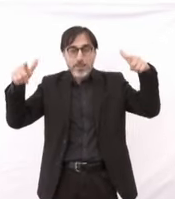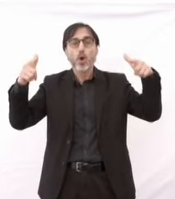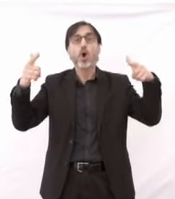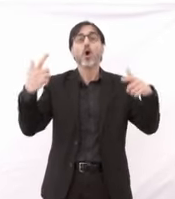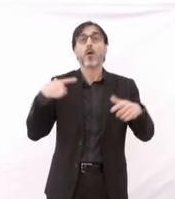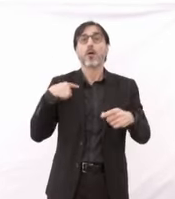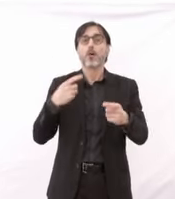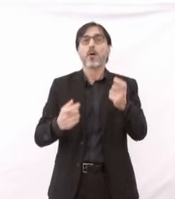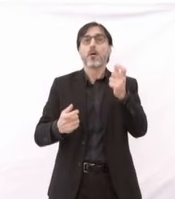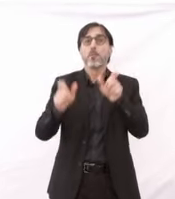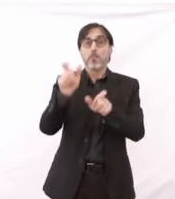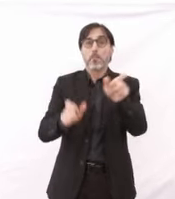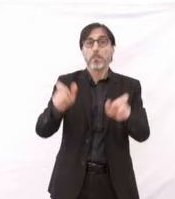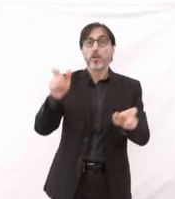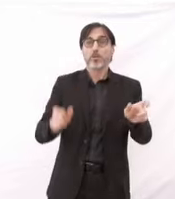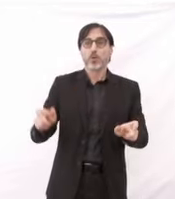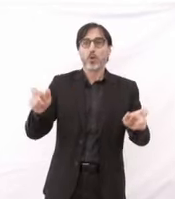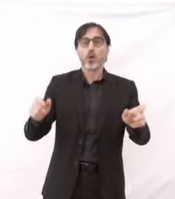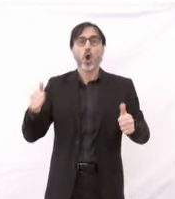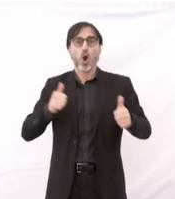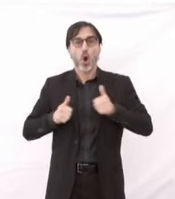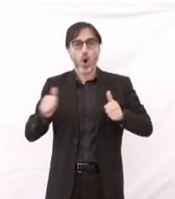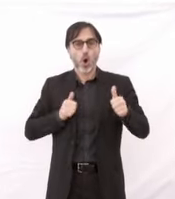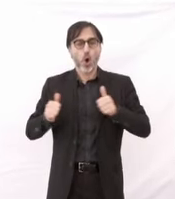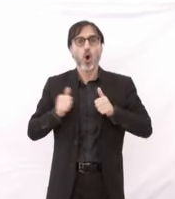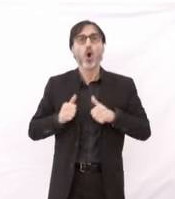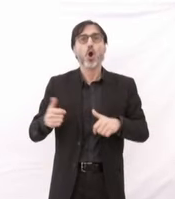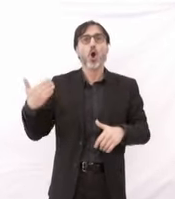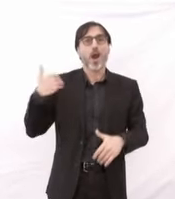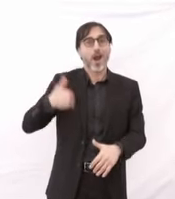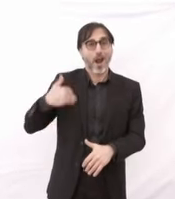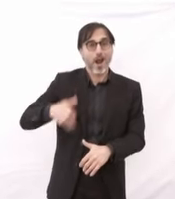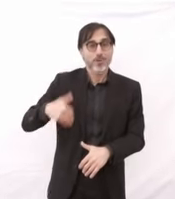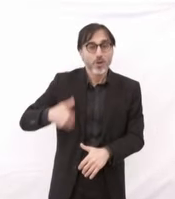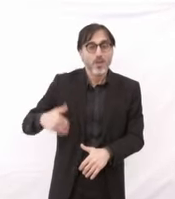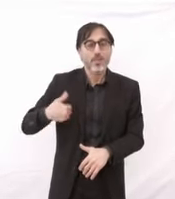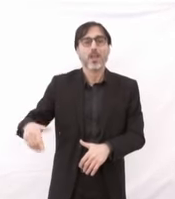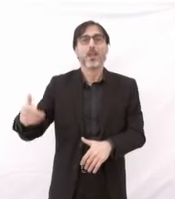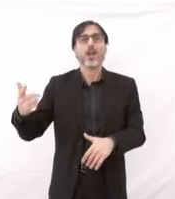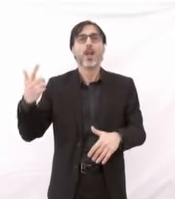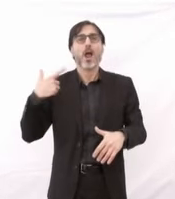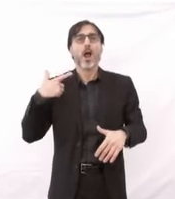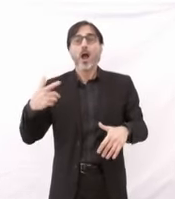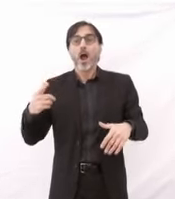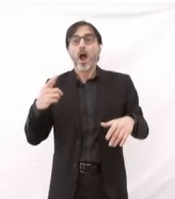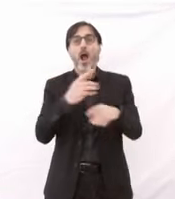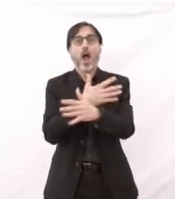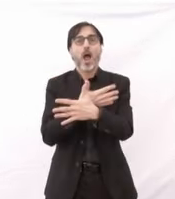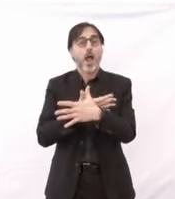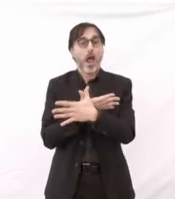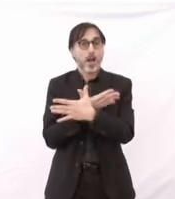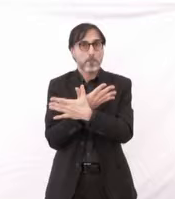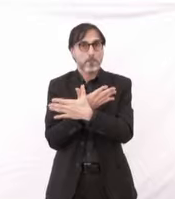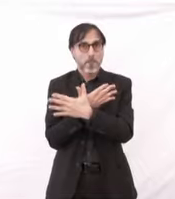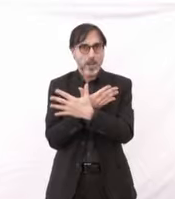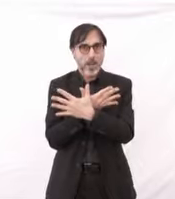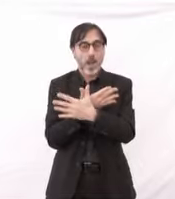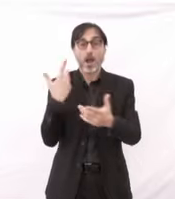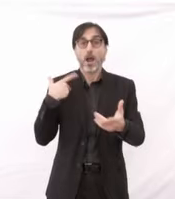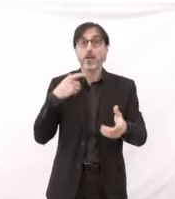che arrivano dal Congo, dei familiari che arrivano dall'Argentina e dei familiari che arrivano dall'Albania. Quindi la